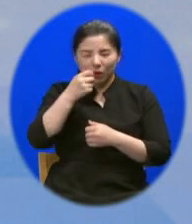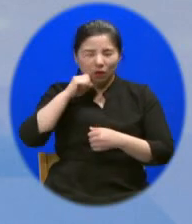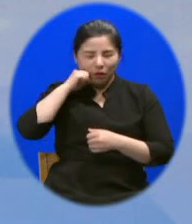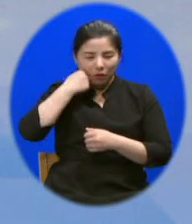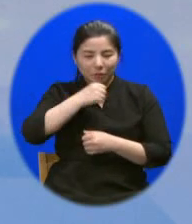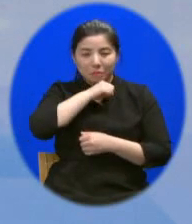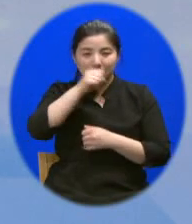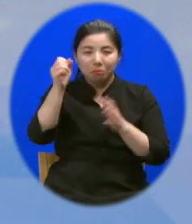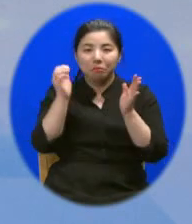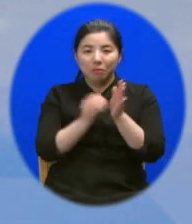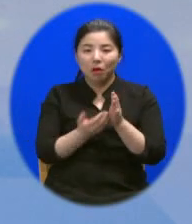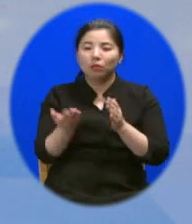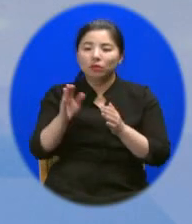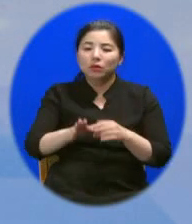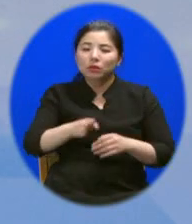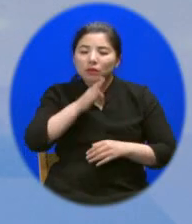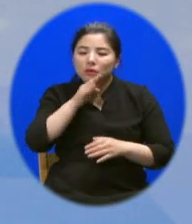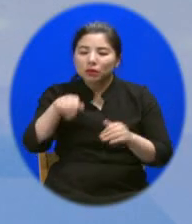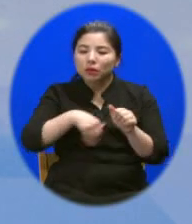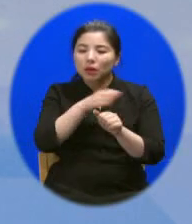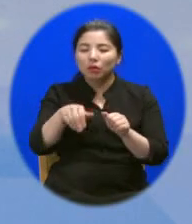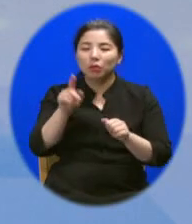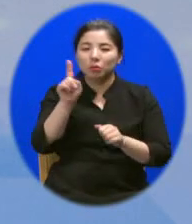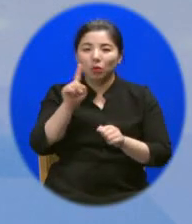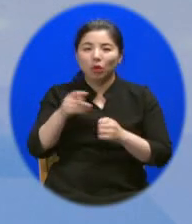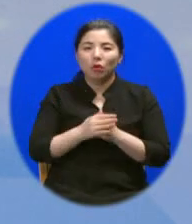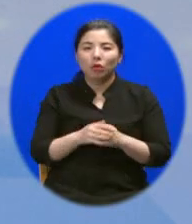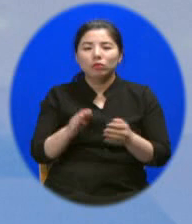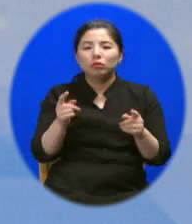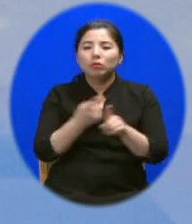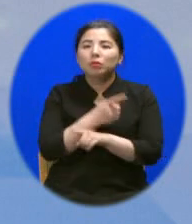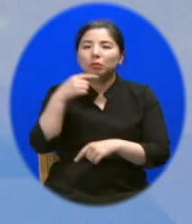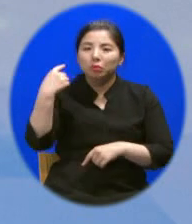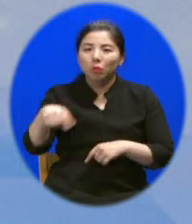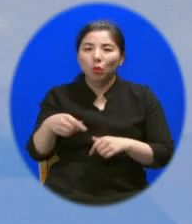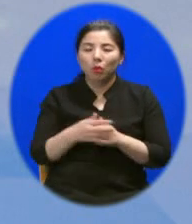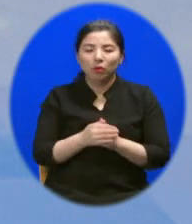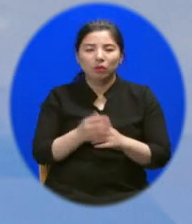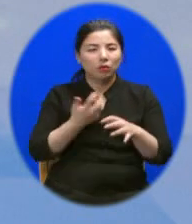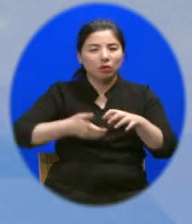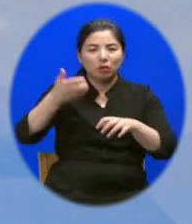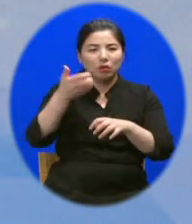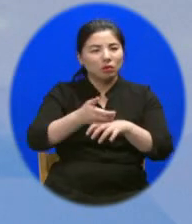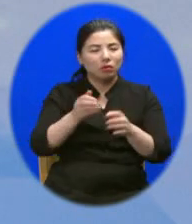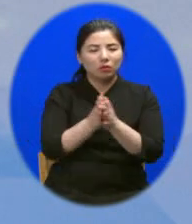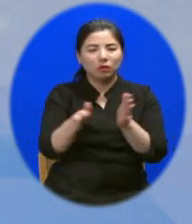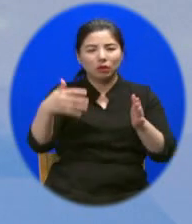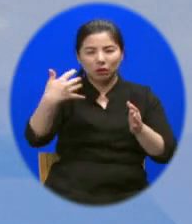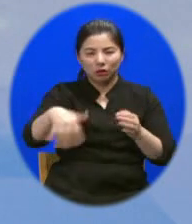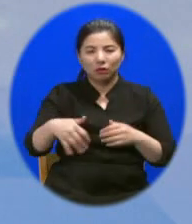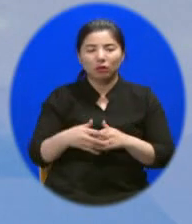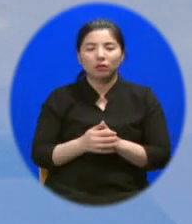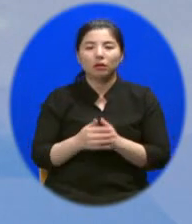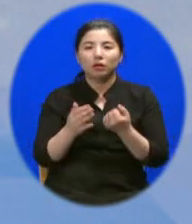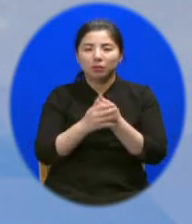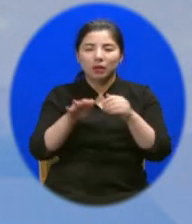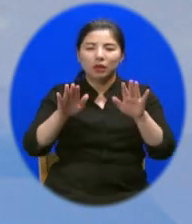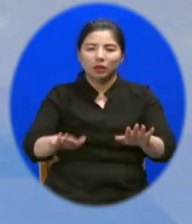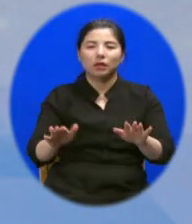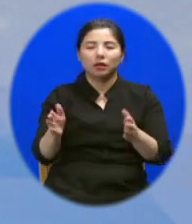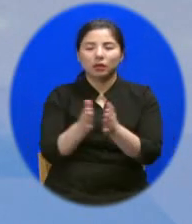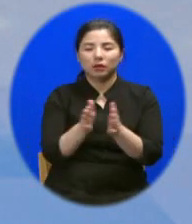하지만 현실은 어떻습니까 무엇이 달라졌을까 개혁은 아직 시작되지도 않았습니다 이제부터가